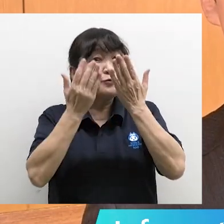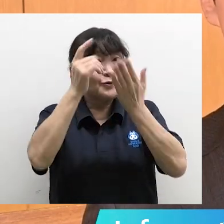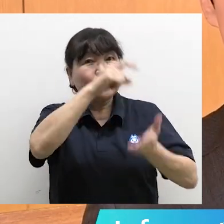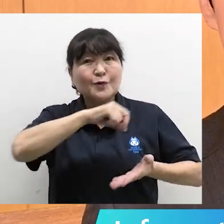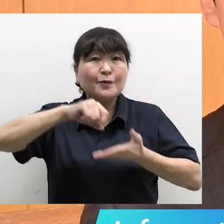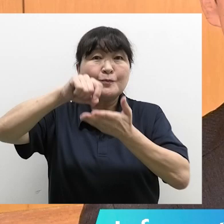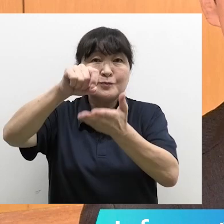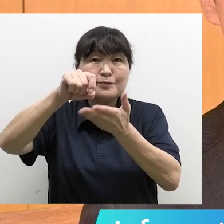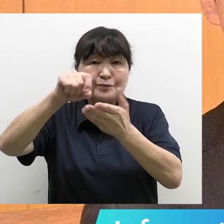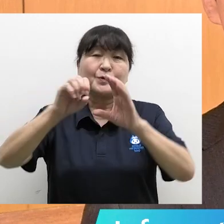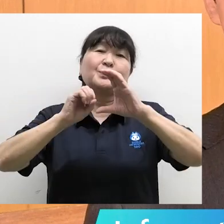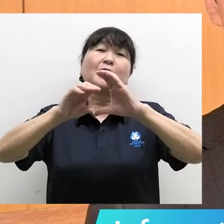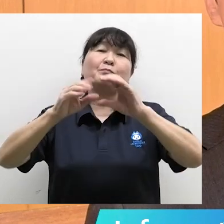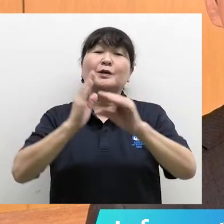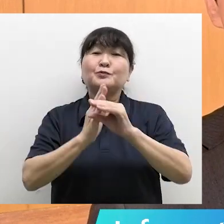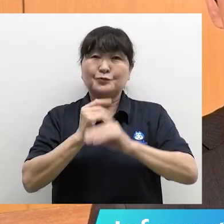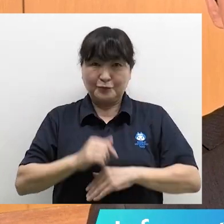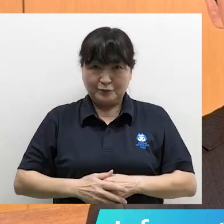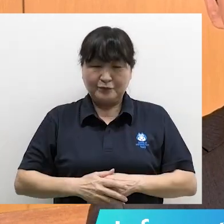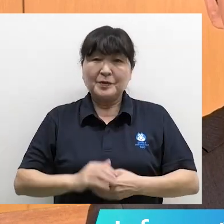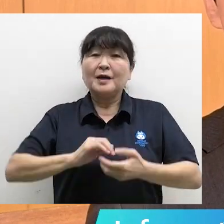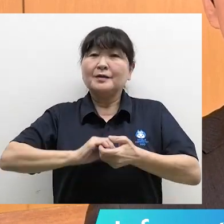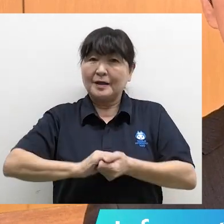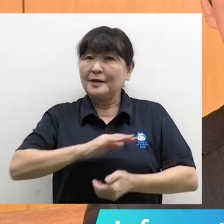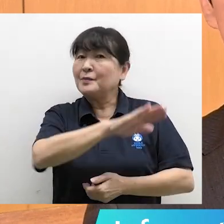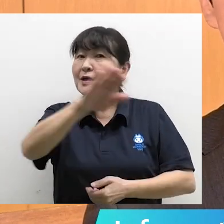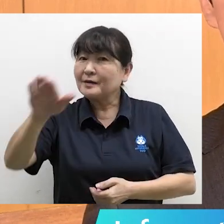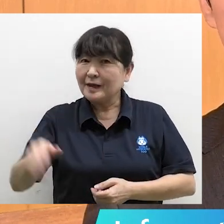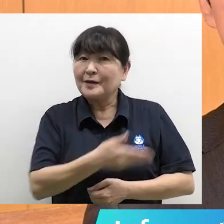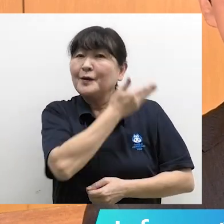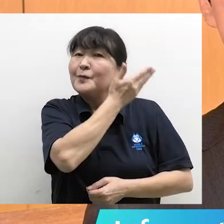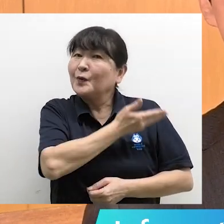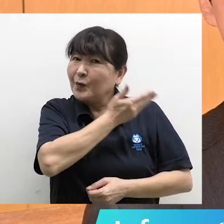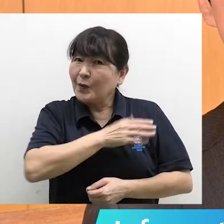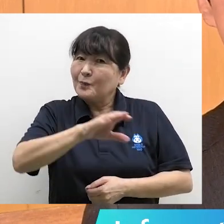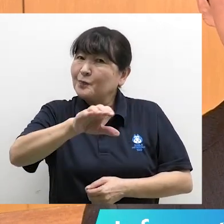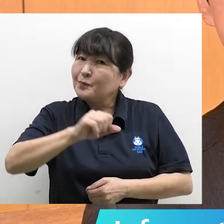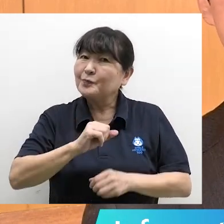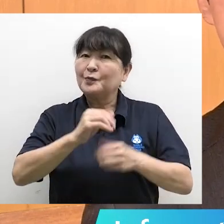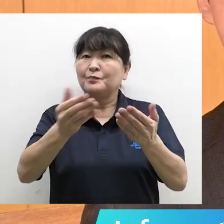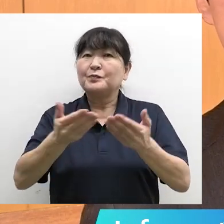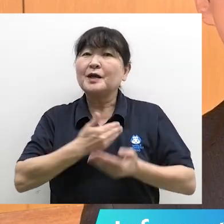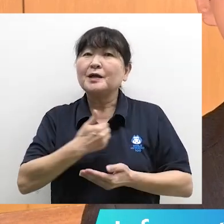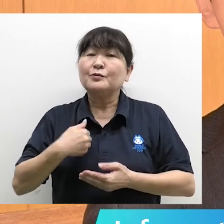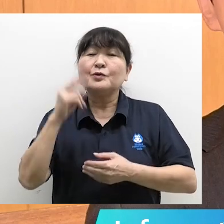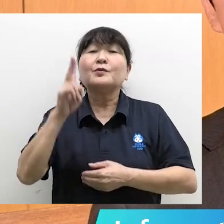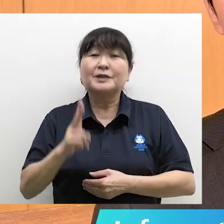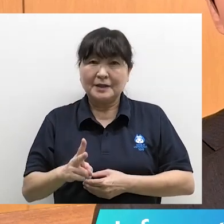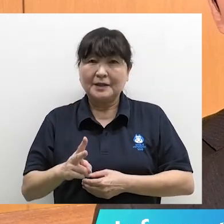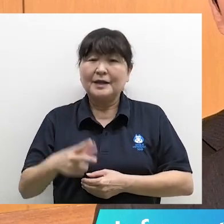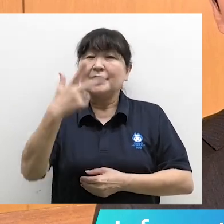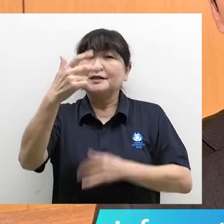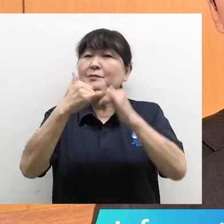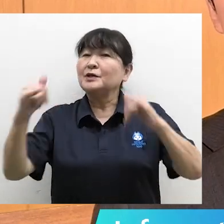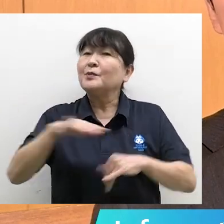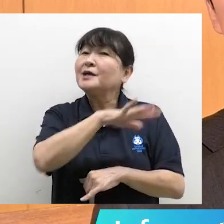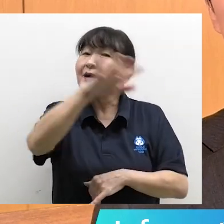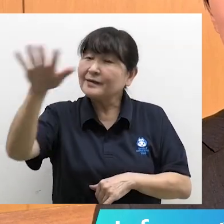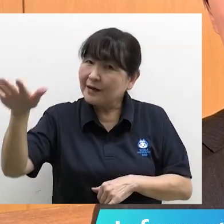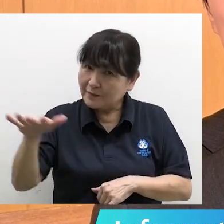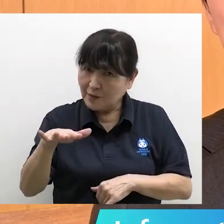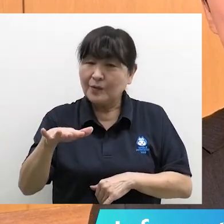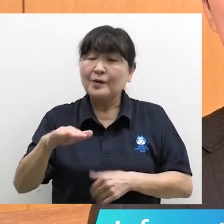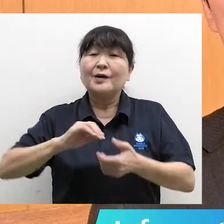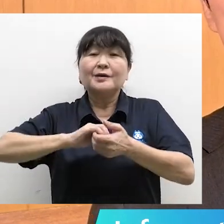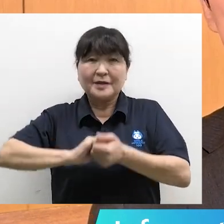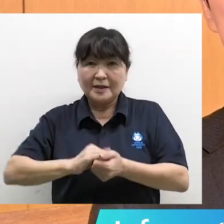ンペーンとなっております。ぜひ皆さん、このオリジナル手ぬぐいゲットできるように、この宮崎市民の皆さんもですね、ぜひボロ